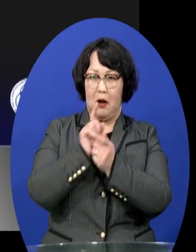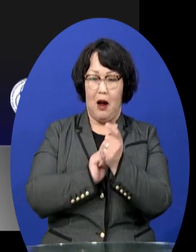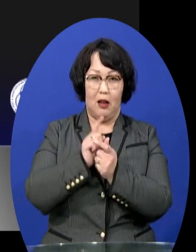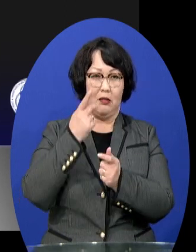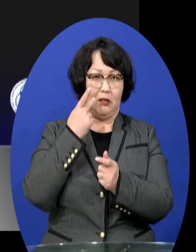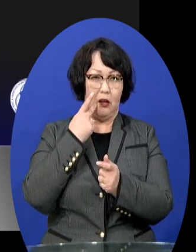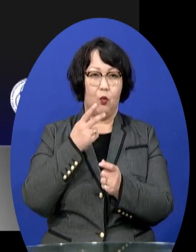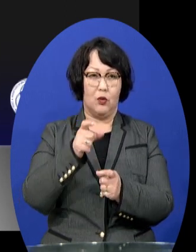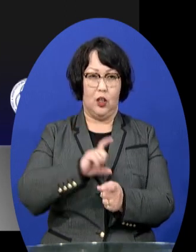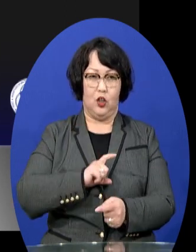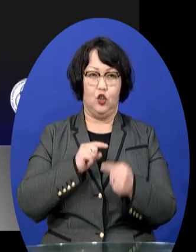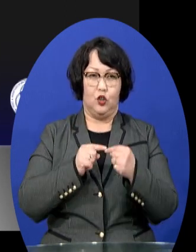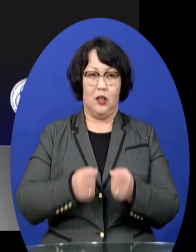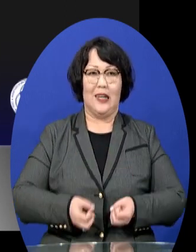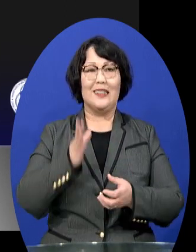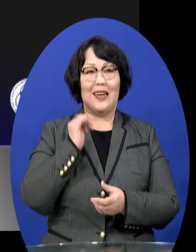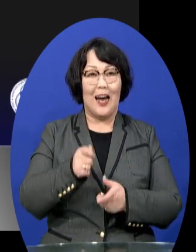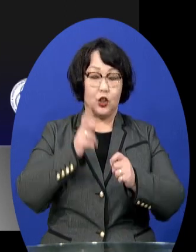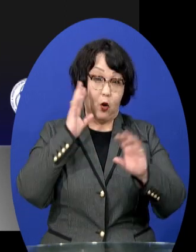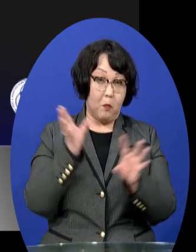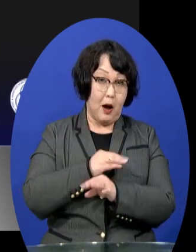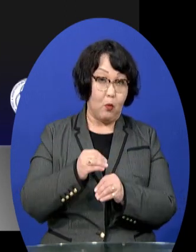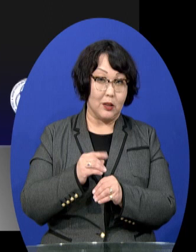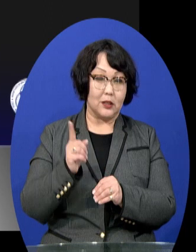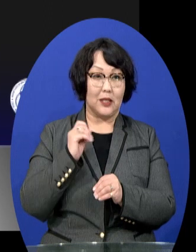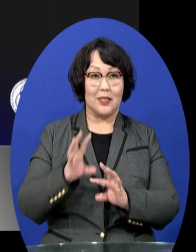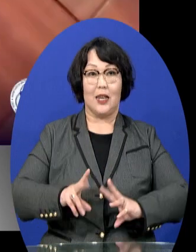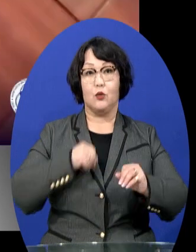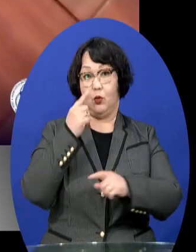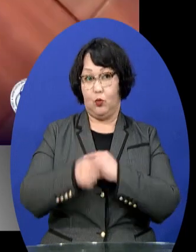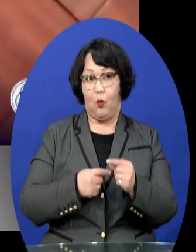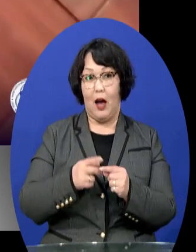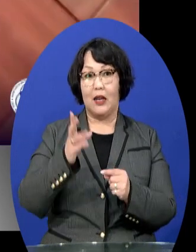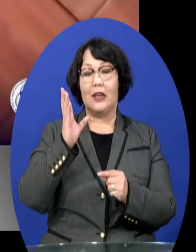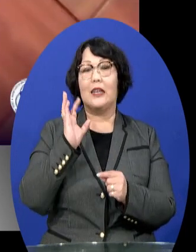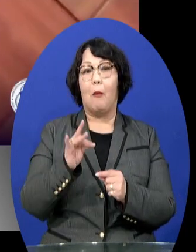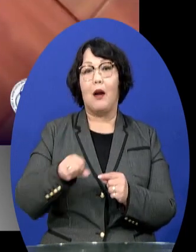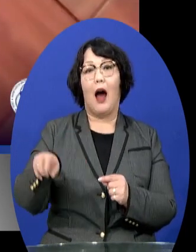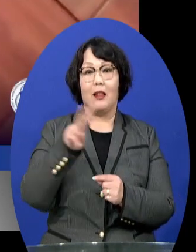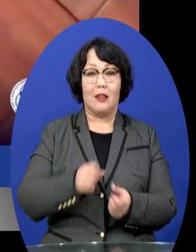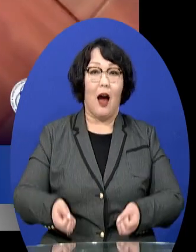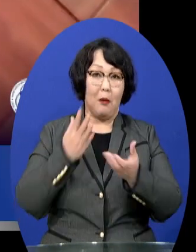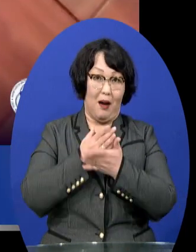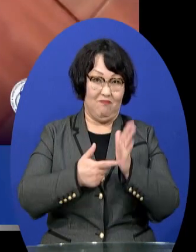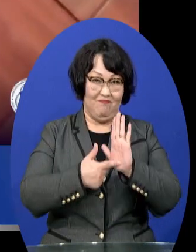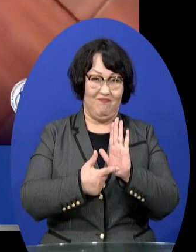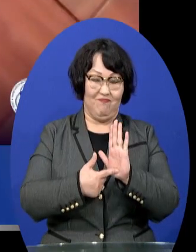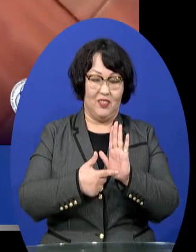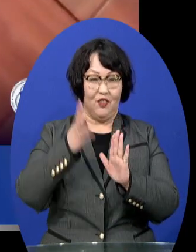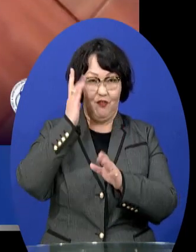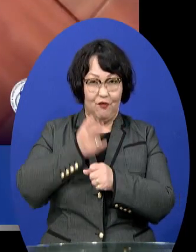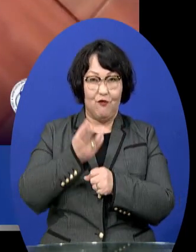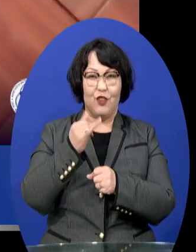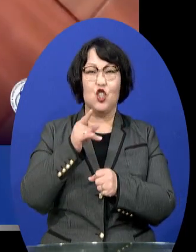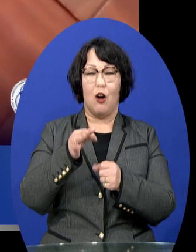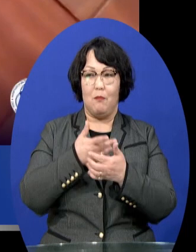гардаг. Үүнийг хэрхэн зохицуулах тухай цоврол контентод тусгасан байна. Эцэг эхчүүд нь хүүхд нь өвдөд ирэхлээр эцэгчүүд нь маш их